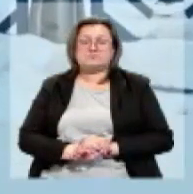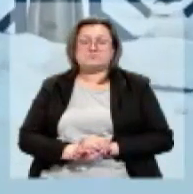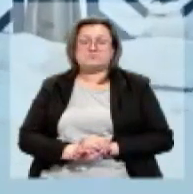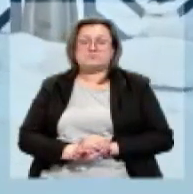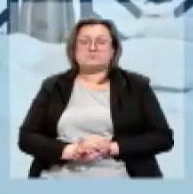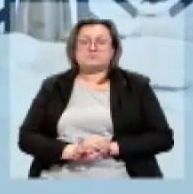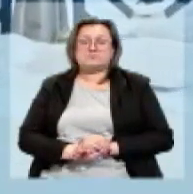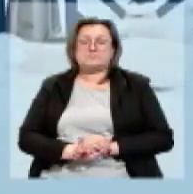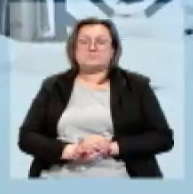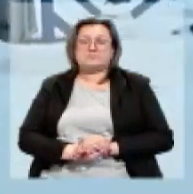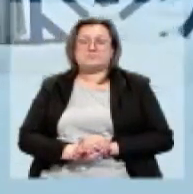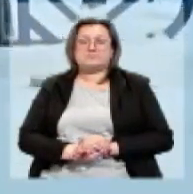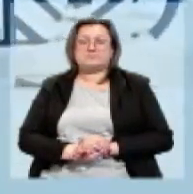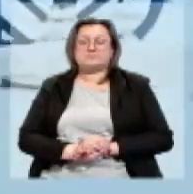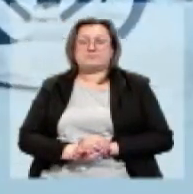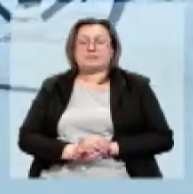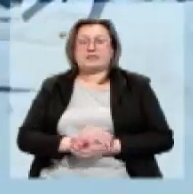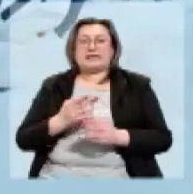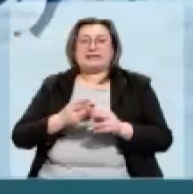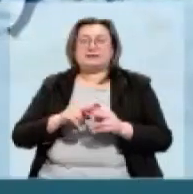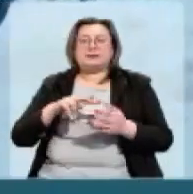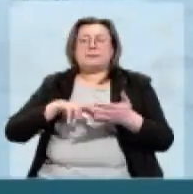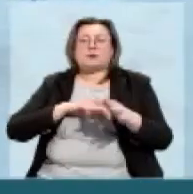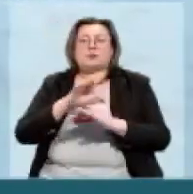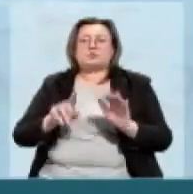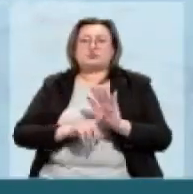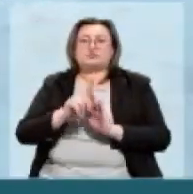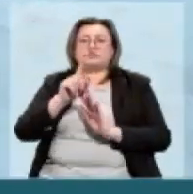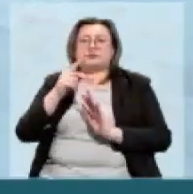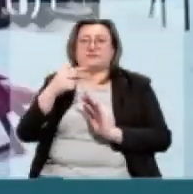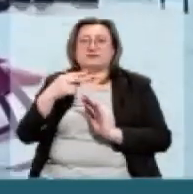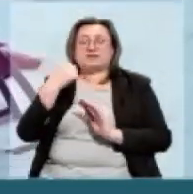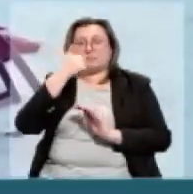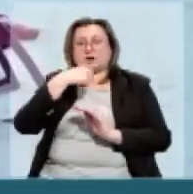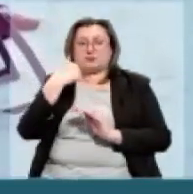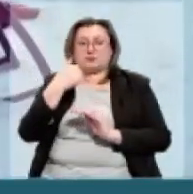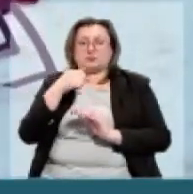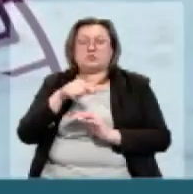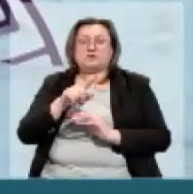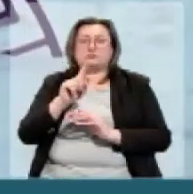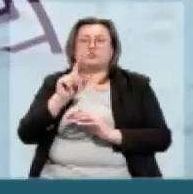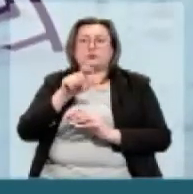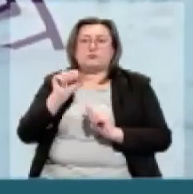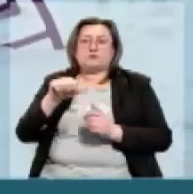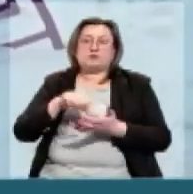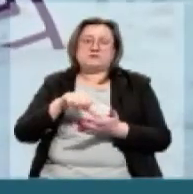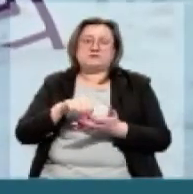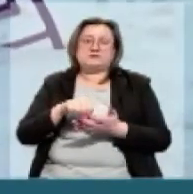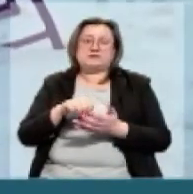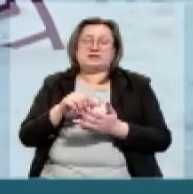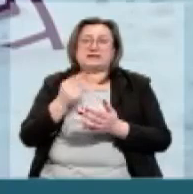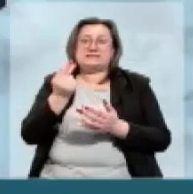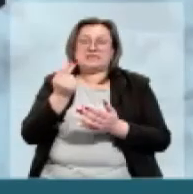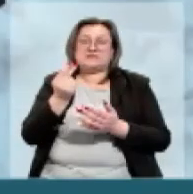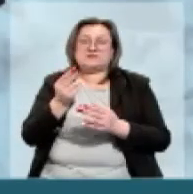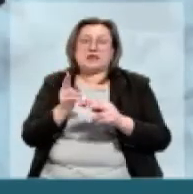Бұл жоба 2020 жылы бастау алды. Ерекшелігі азаматтар жергілікті бюджет қаражатын бөлуге қатысалады. Яғни тұрғындар ауыл аймақты